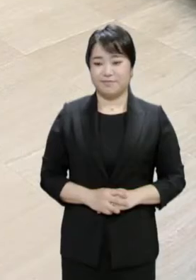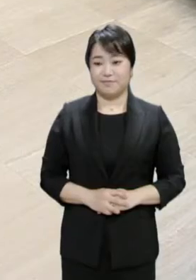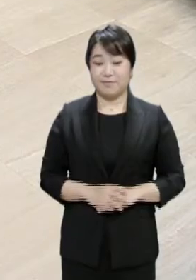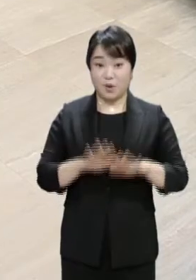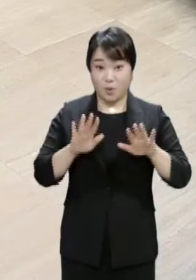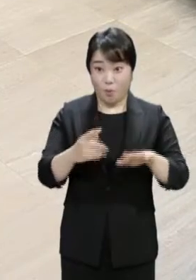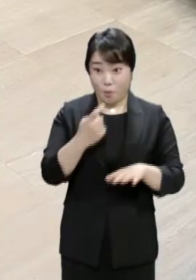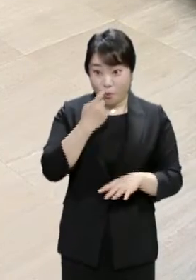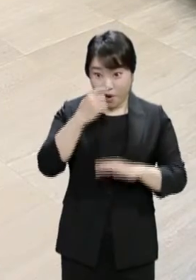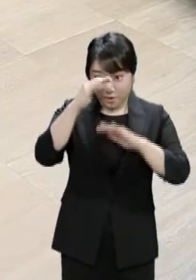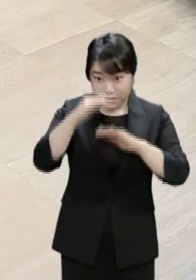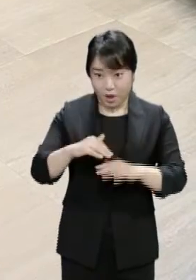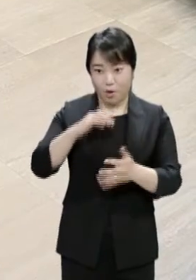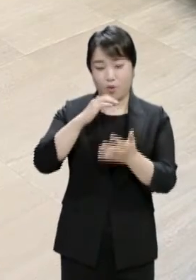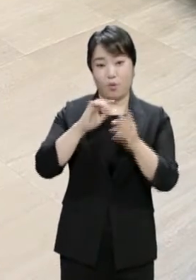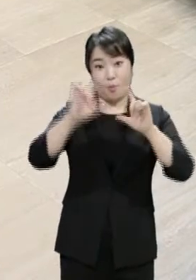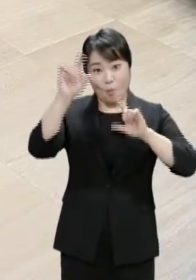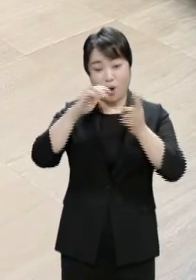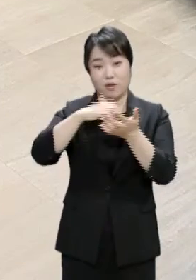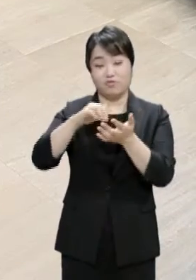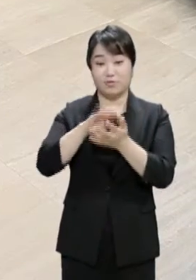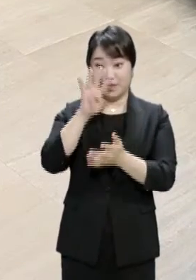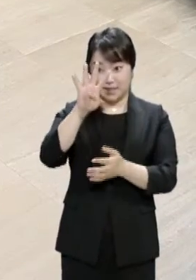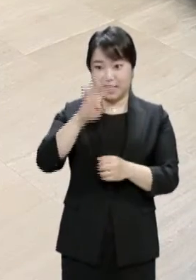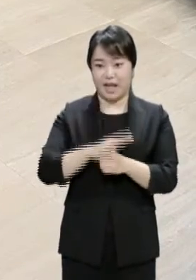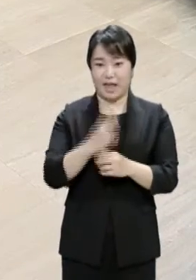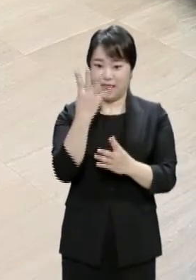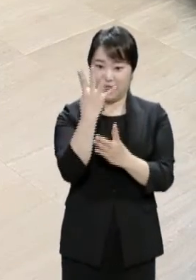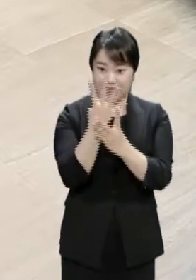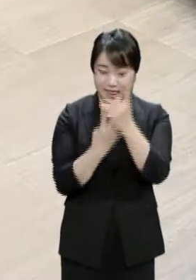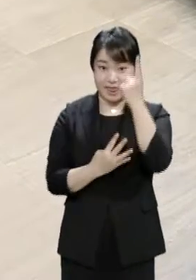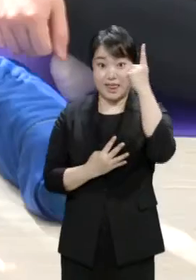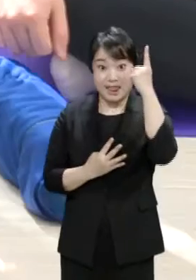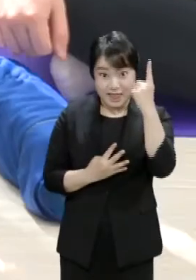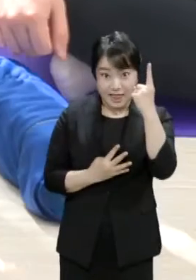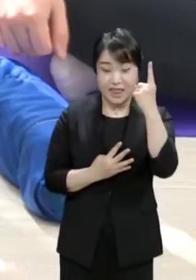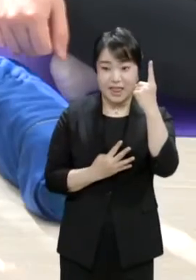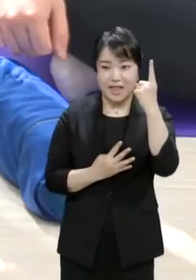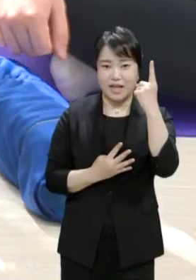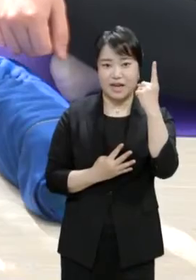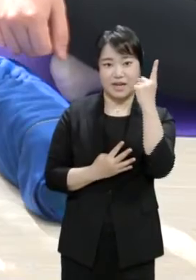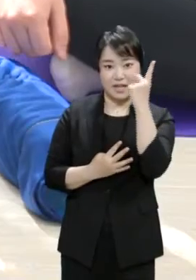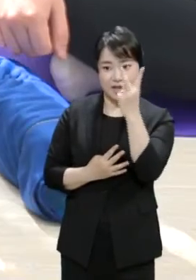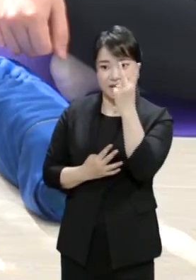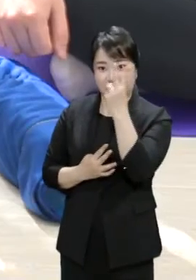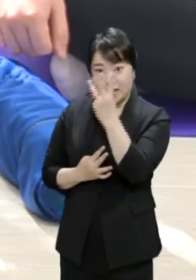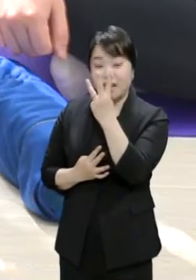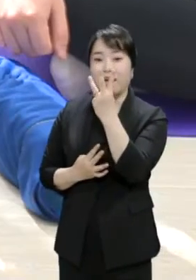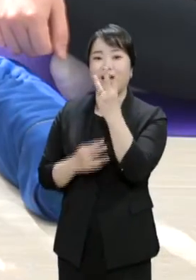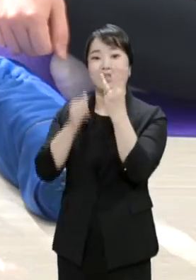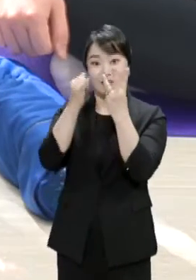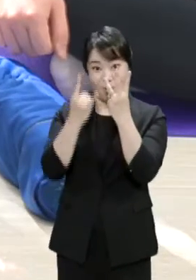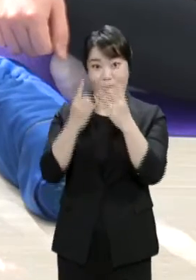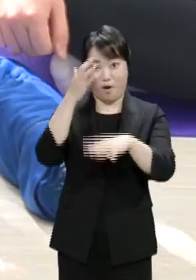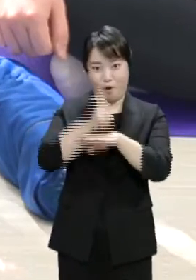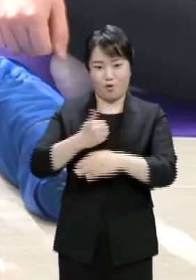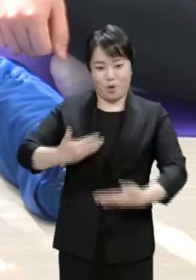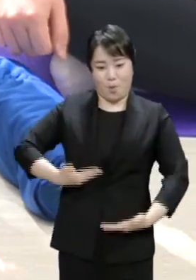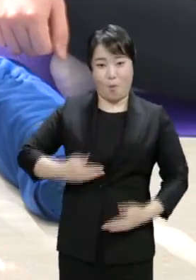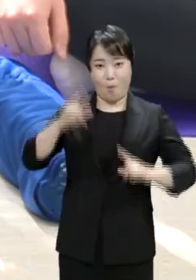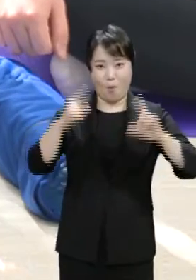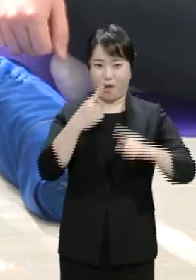오늘 배운 네 가지 동작을 한 세트로 하셔서 3세트 반복해 주시면 멋진 복근을